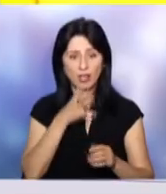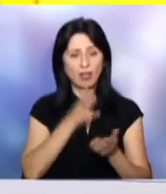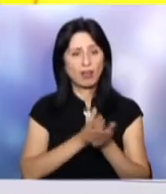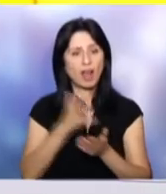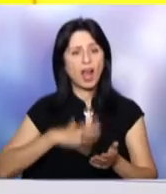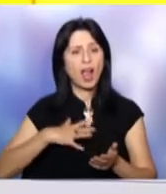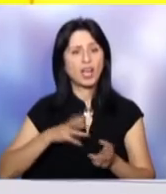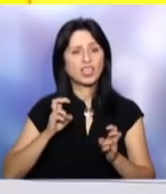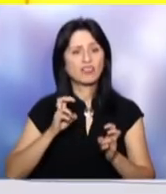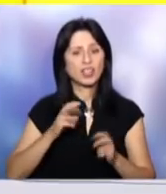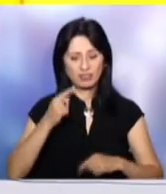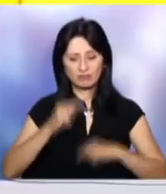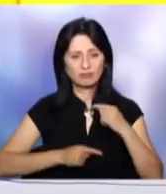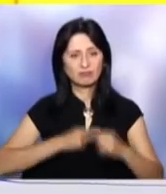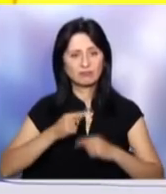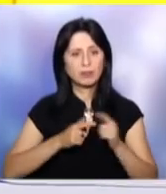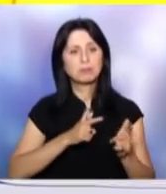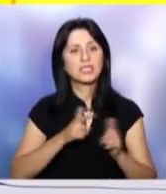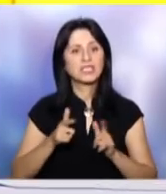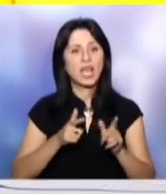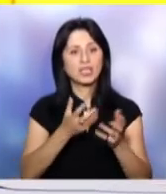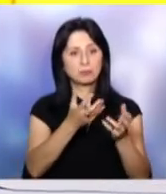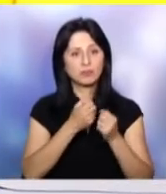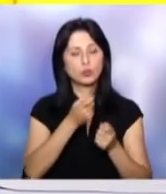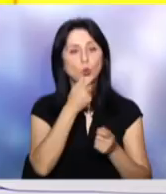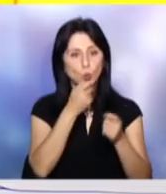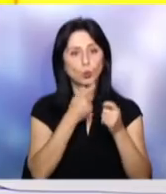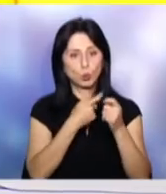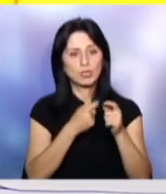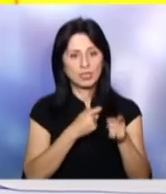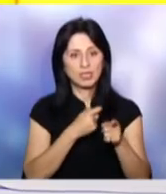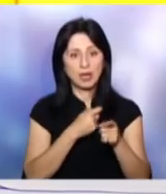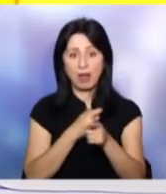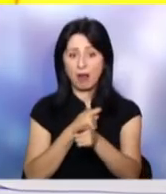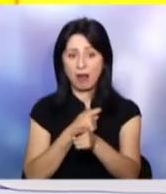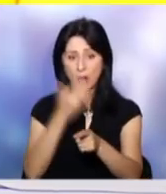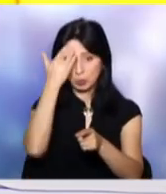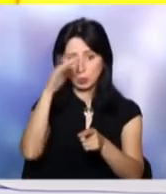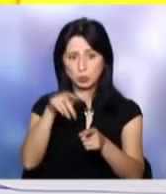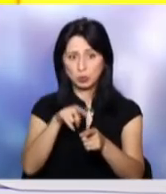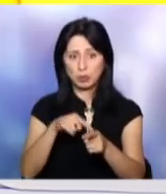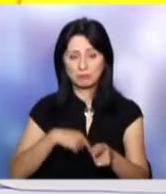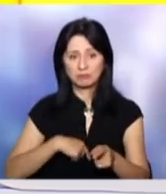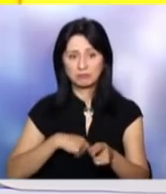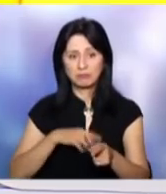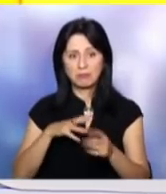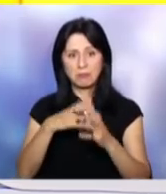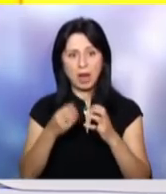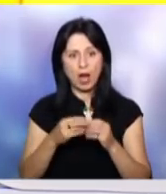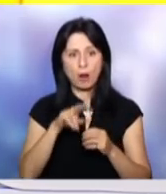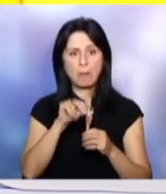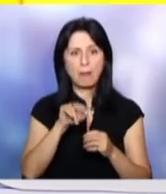წლეულების მანძილზე ყალიბდებოდა, მზად არის გადაამუშავოს ყურძენი და ნაკლებად მზად არის გადაამუშავოს მანგო,